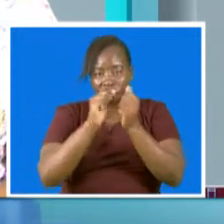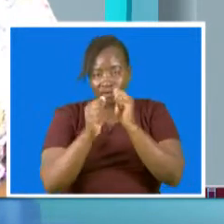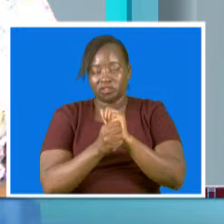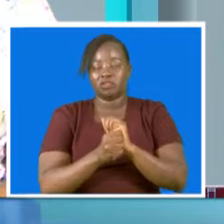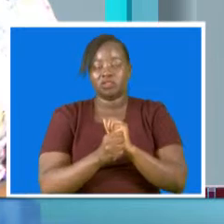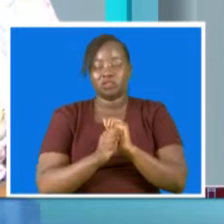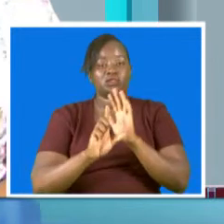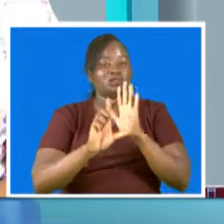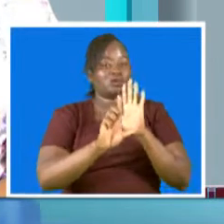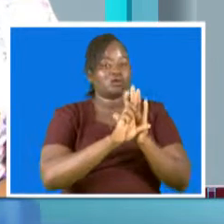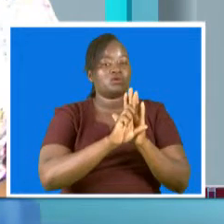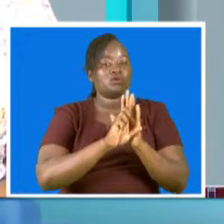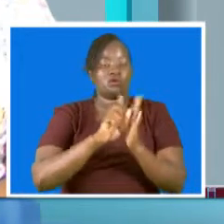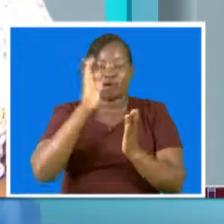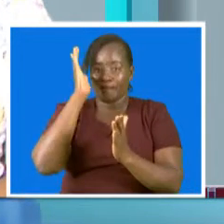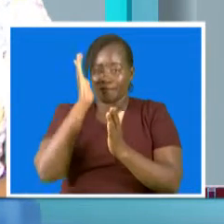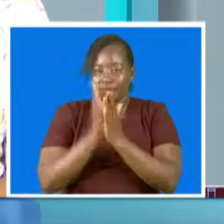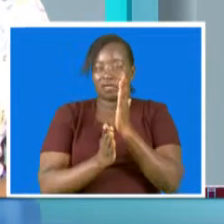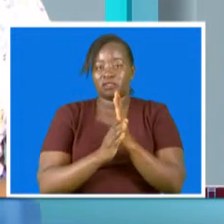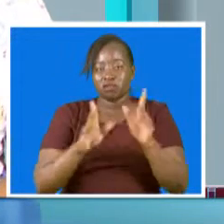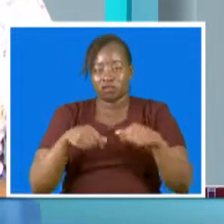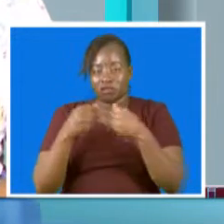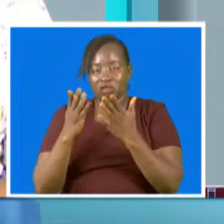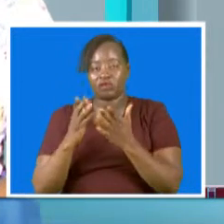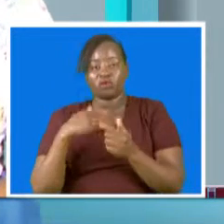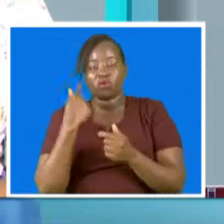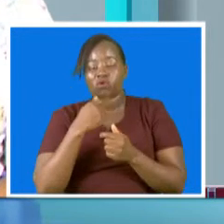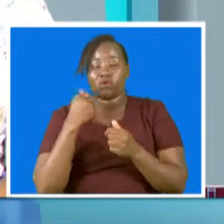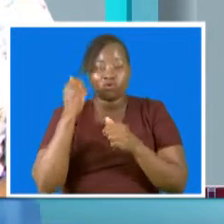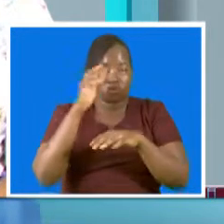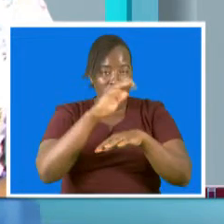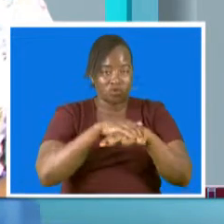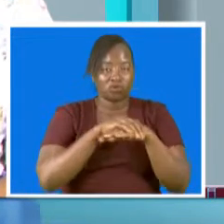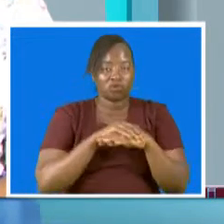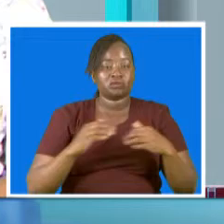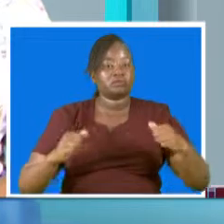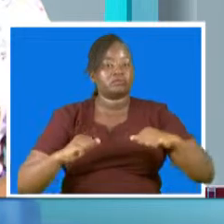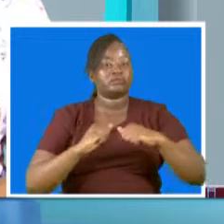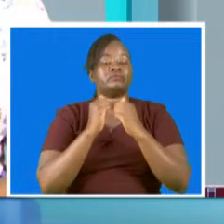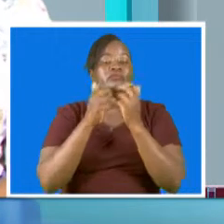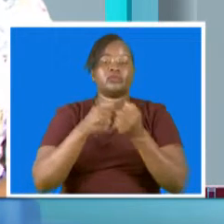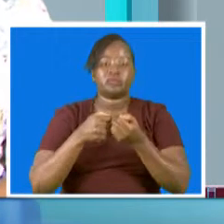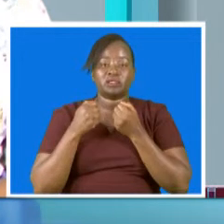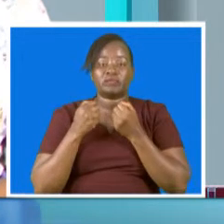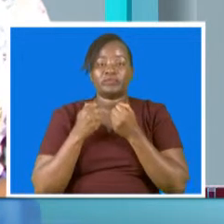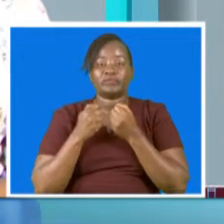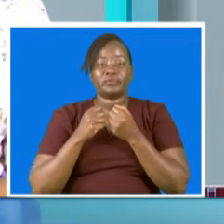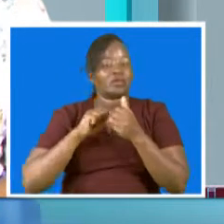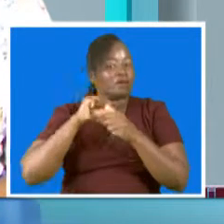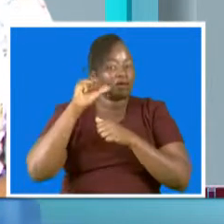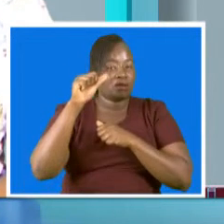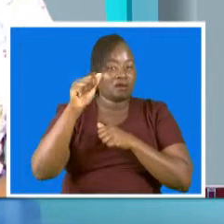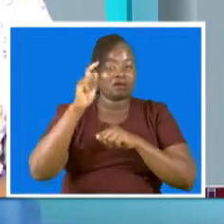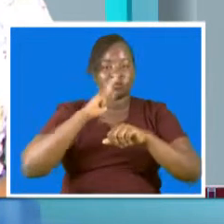kwa watho kana ihera riria rifatie kugathikirwo mundu uria wakorwo agitafania giko kiu na kwa ihinda inene